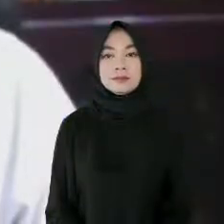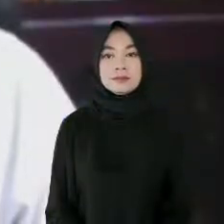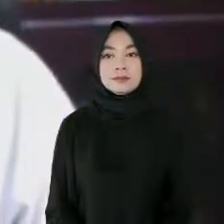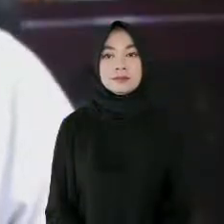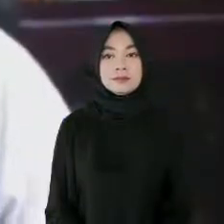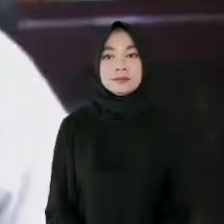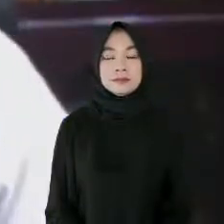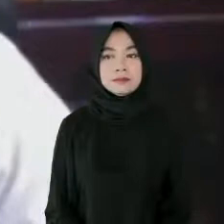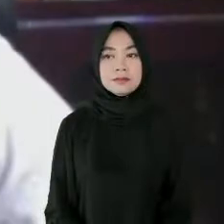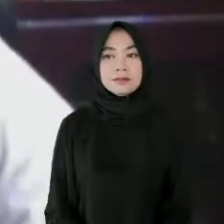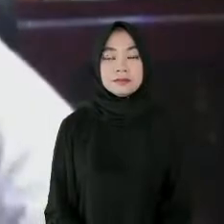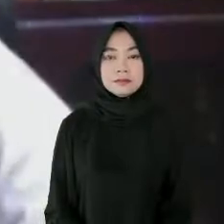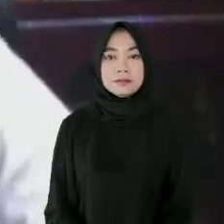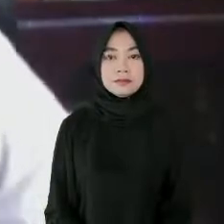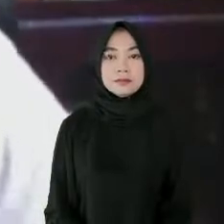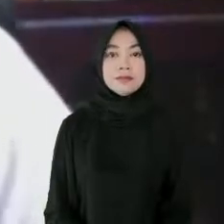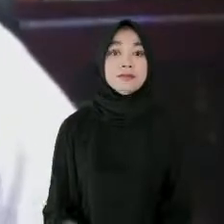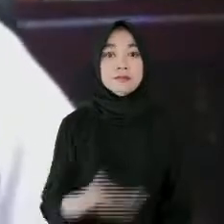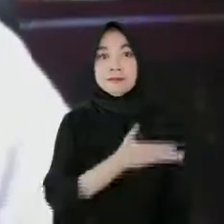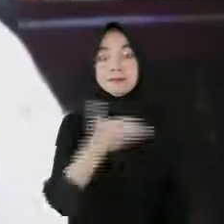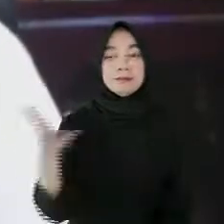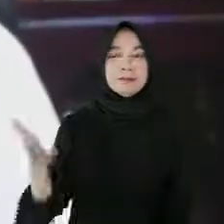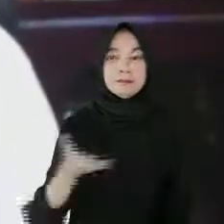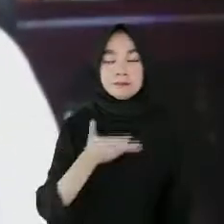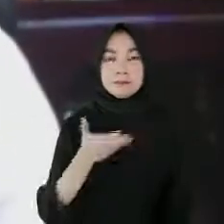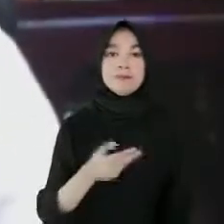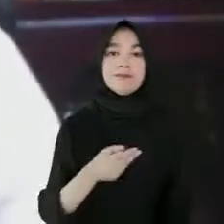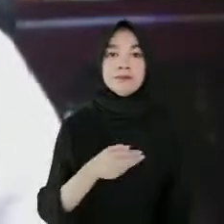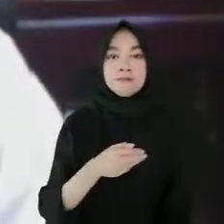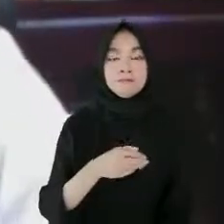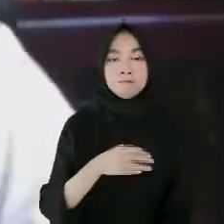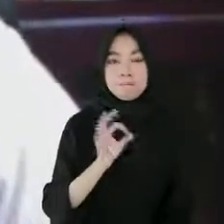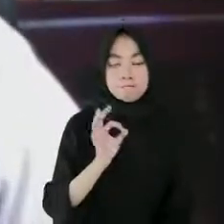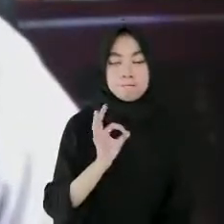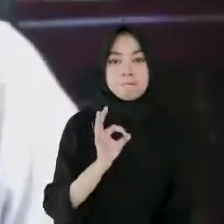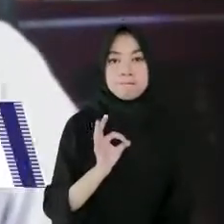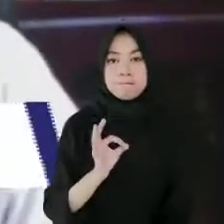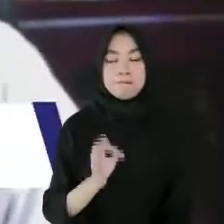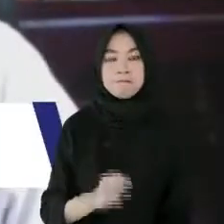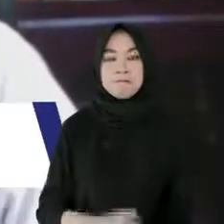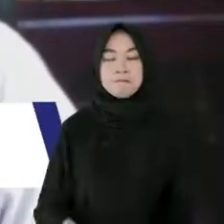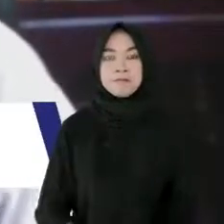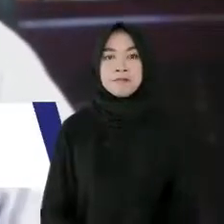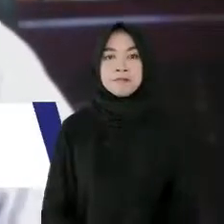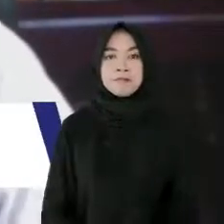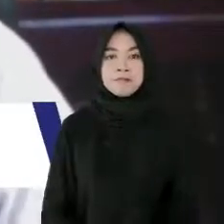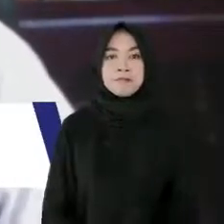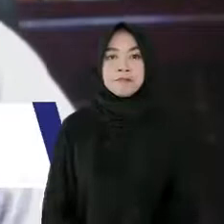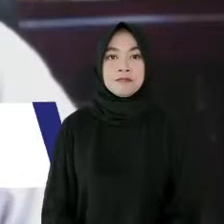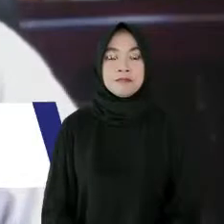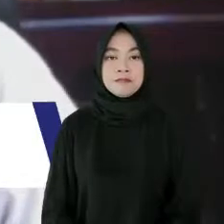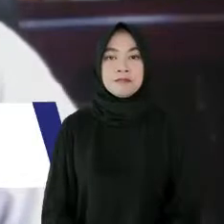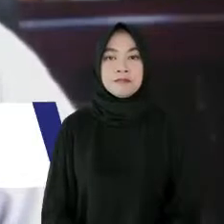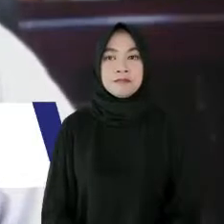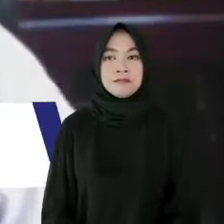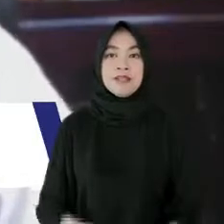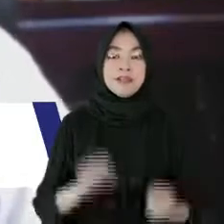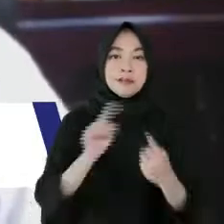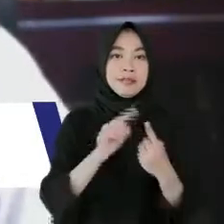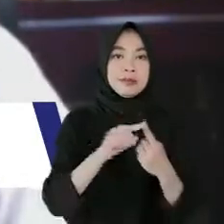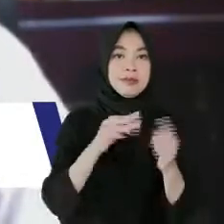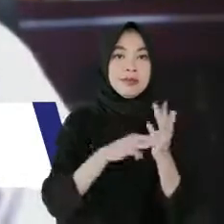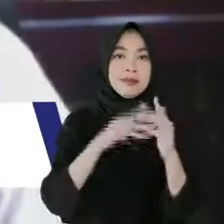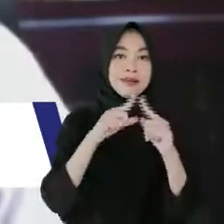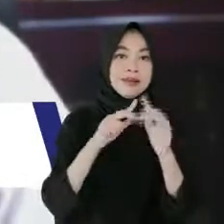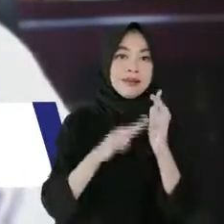pemirsa dari acara ini pertama kami sampaikan ya bahwa untuk kegiatan World Superbike yang ada di